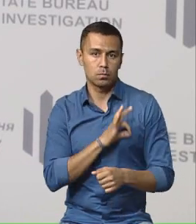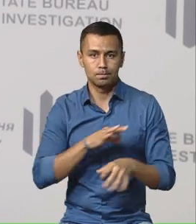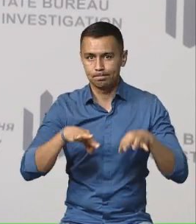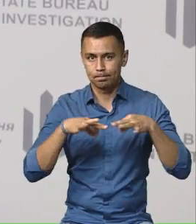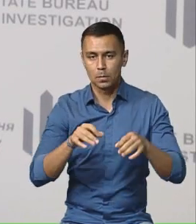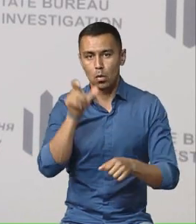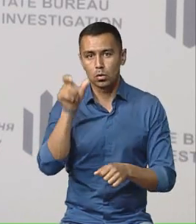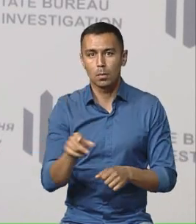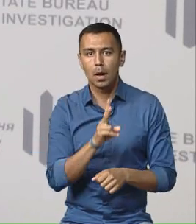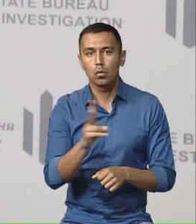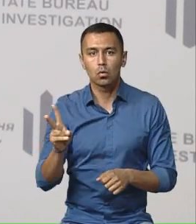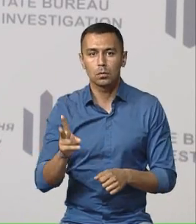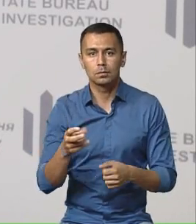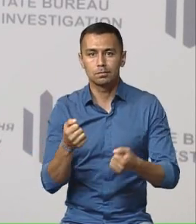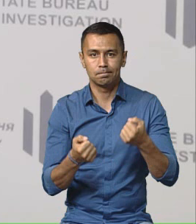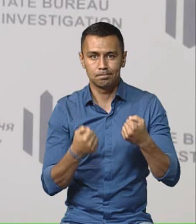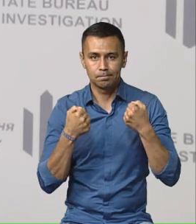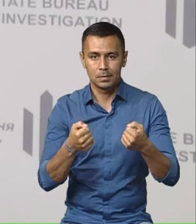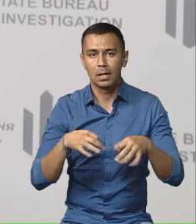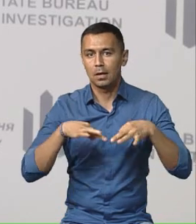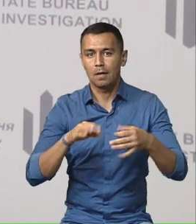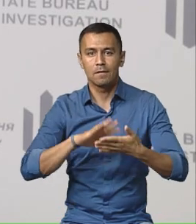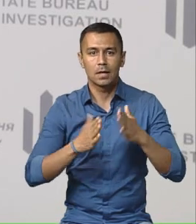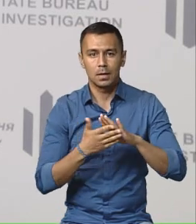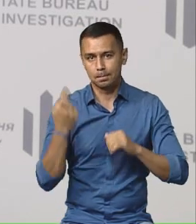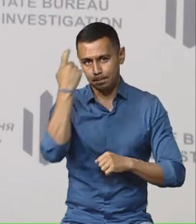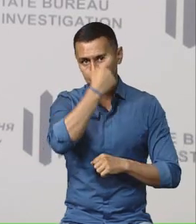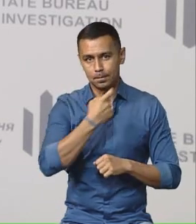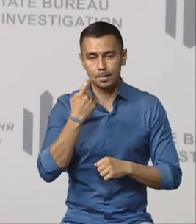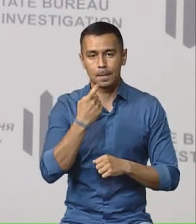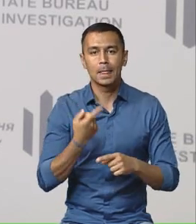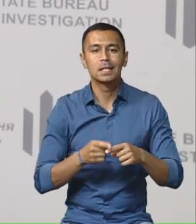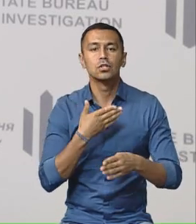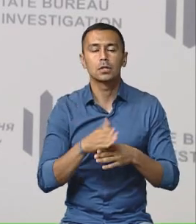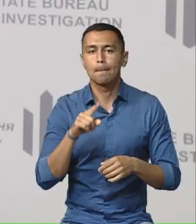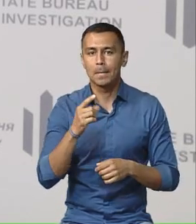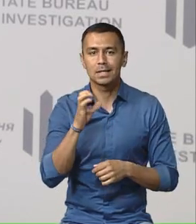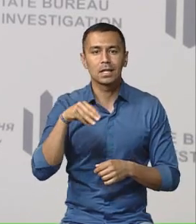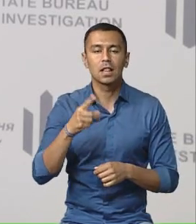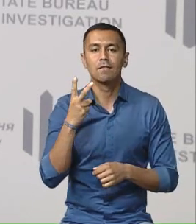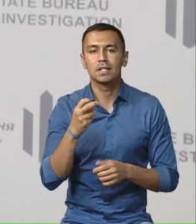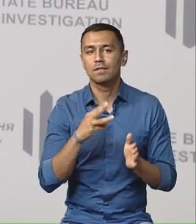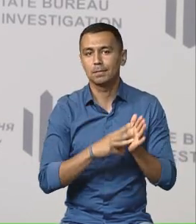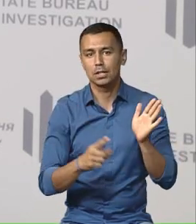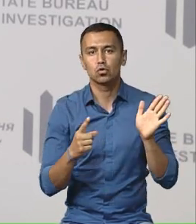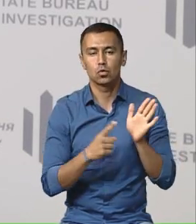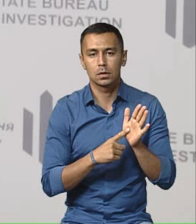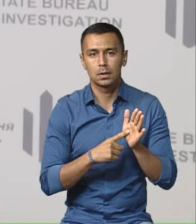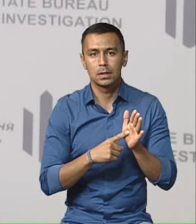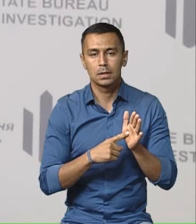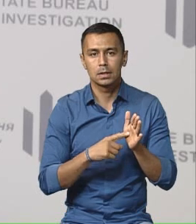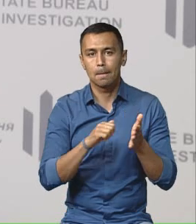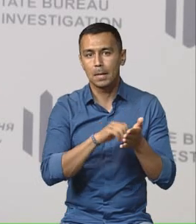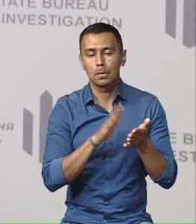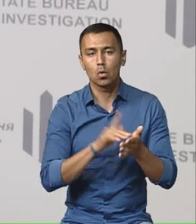транспорту особами, які керують транспортними засобами в стані сп'яніння. Це частина перша статті 286 з приміткою